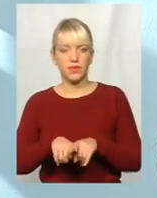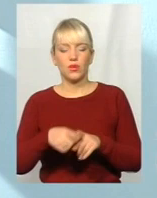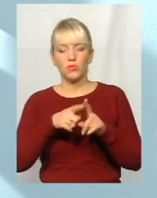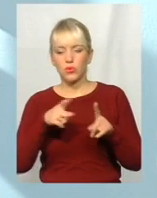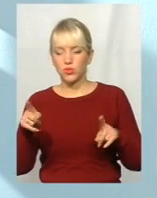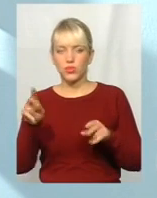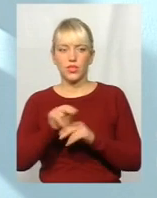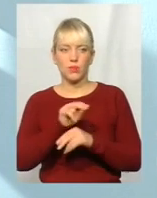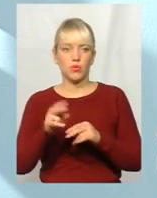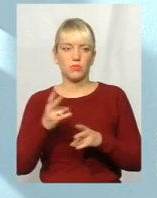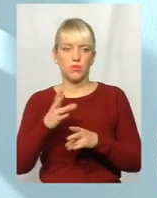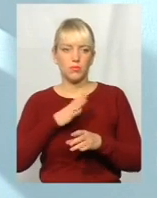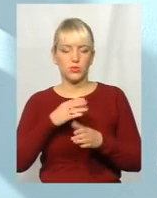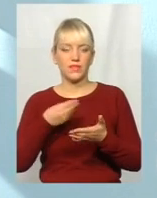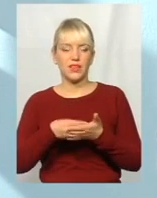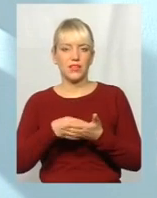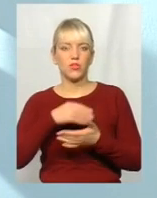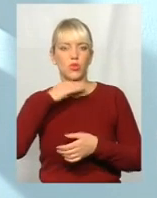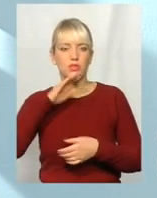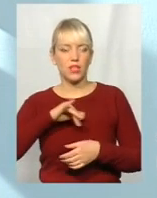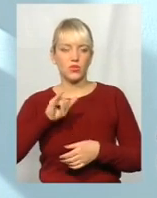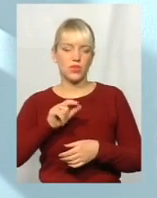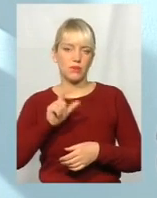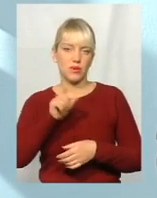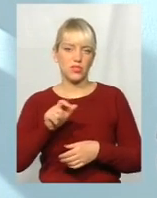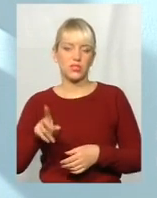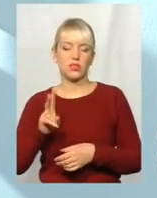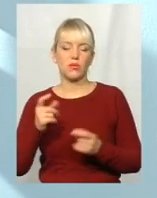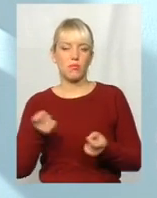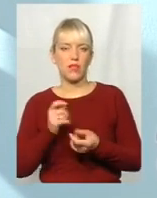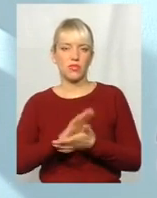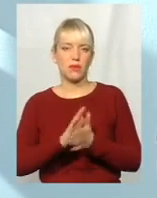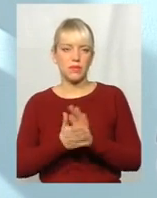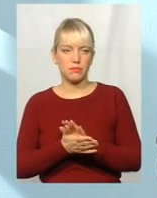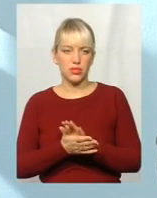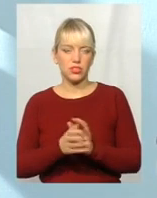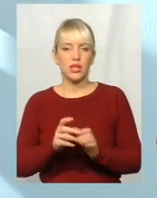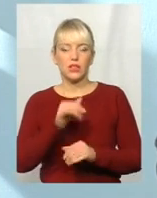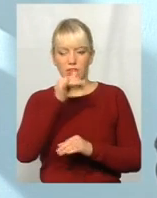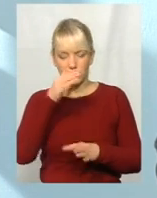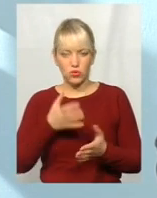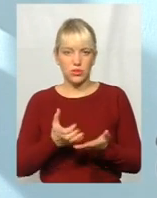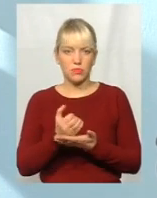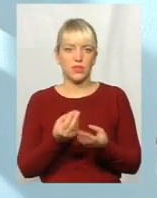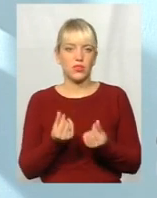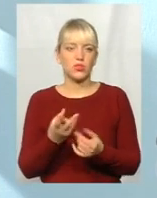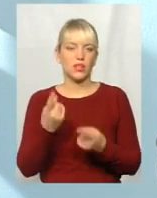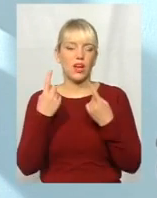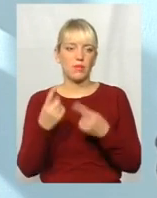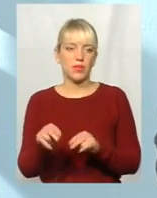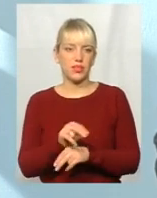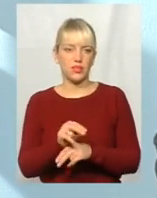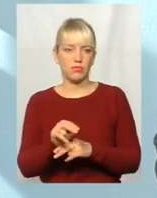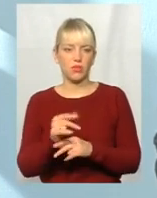Поточних ремонтів має бути в тарифі достатньо, і мешканці, які мало забезпечені і не можуть зібрати кошти на капітальний